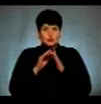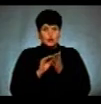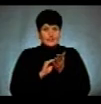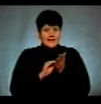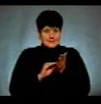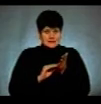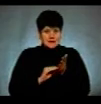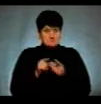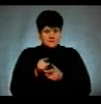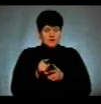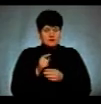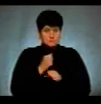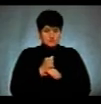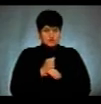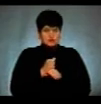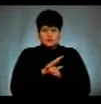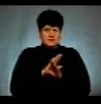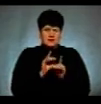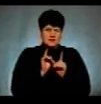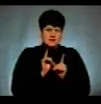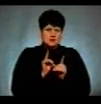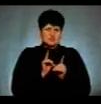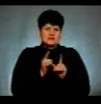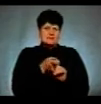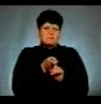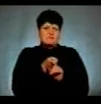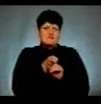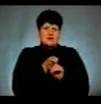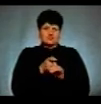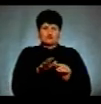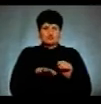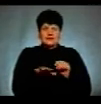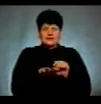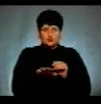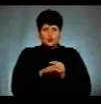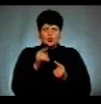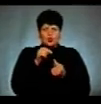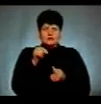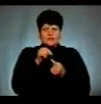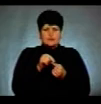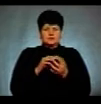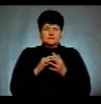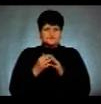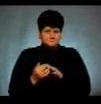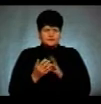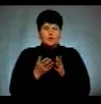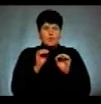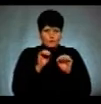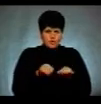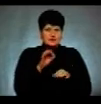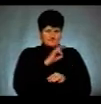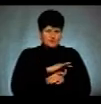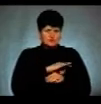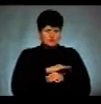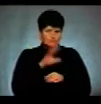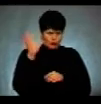він діє вже не лише в якихось з прив'язкою до території, до конкретного населеного пункту, так? Тобто його можна використати